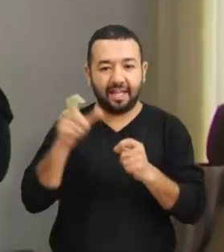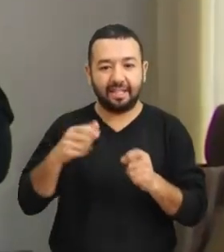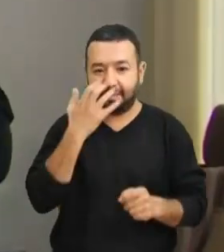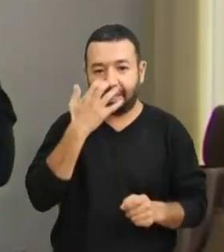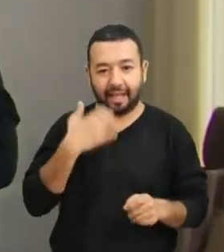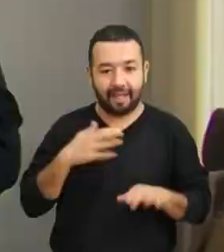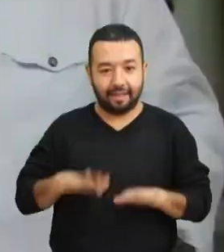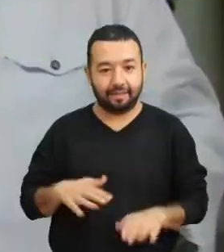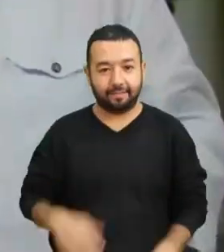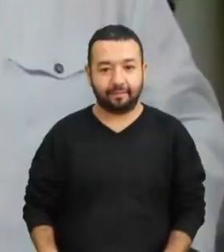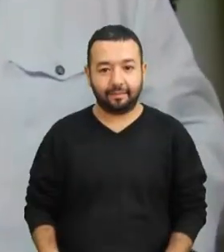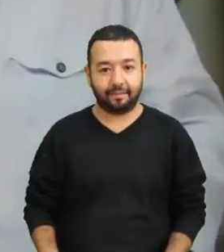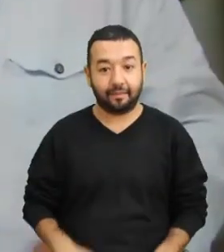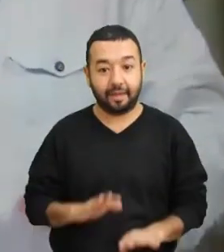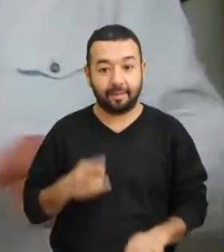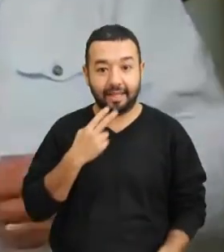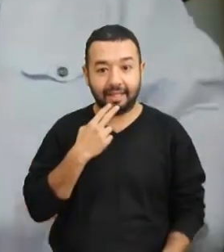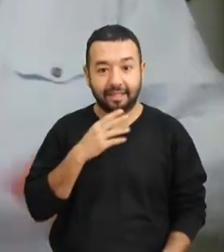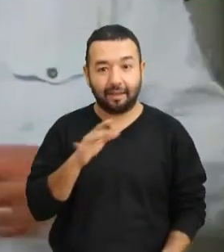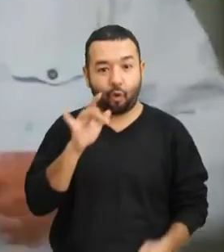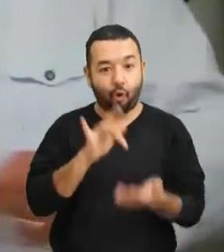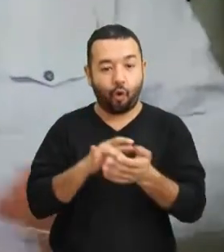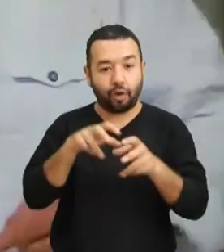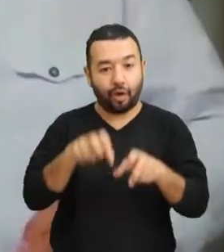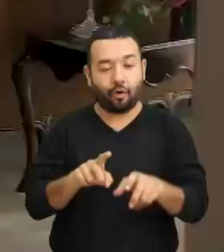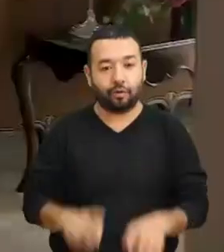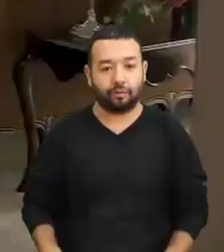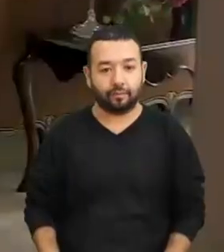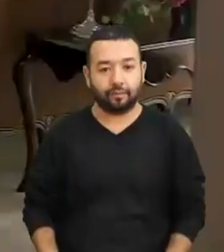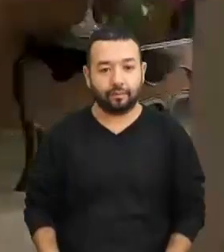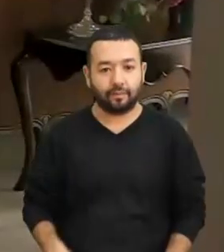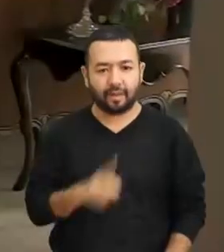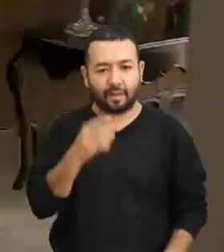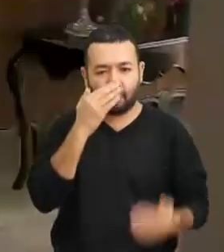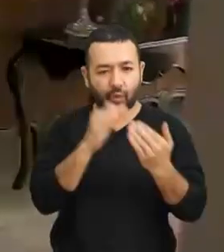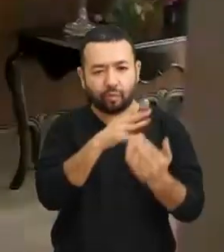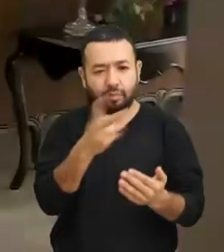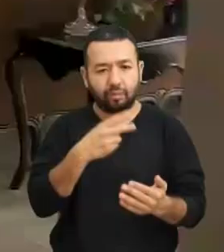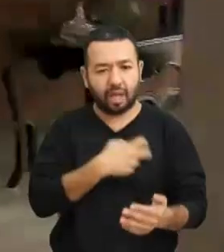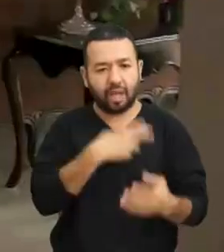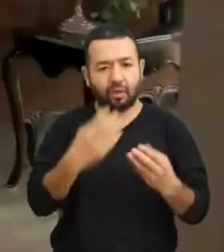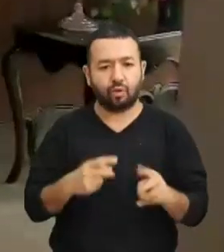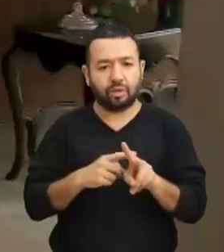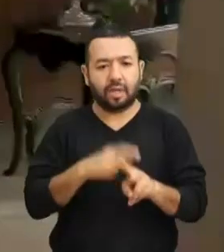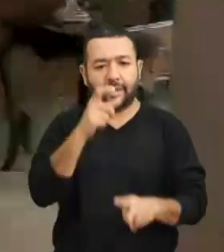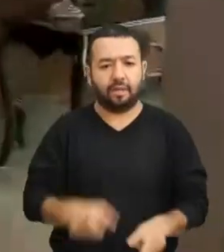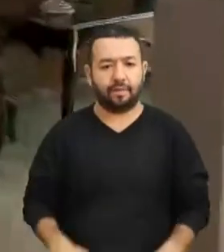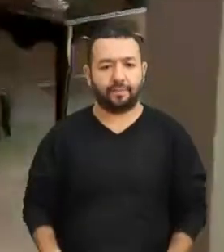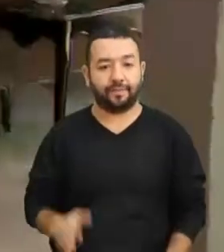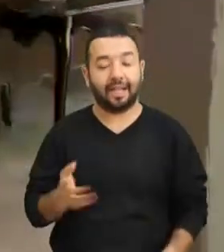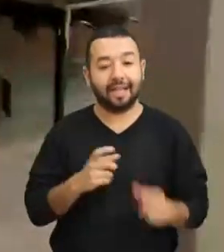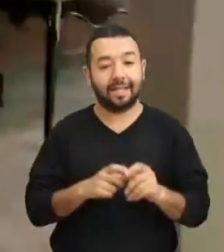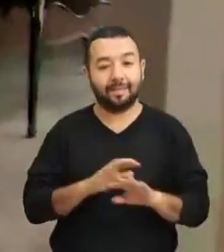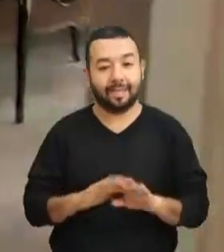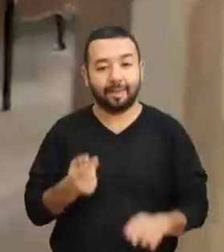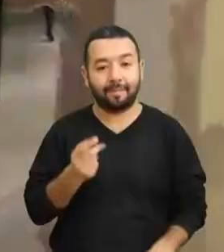koyulalım. Baba kız, ortalara bir yere koy, ortalara. Sen de buna uyuyorsun yani, aşk olsun Kemal'im. Ya sen tamam